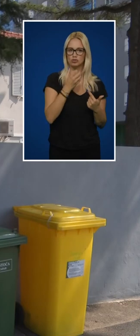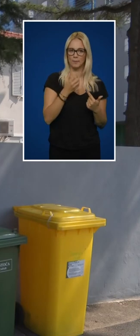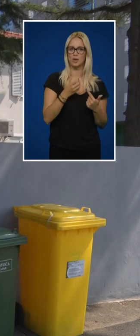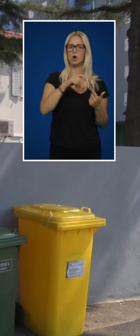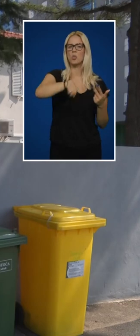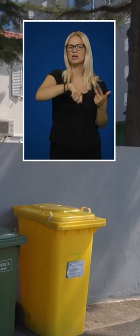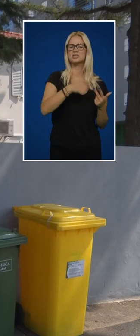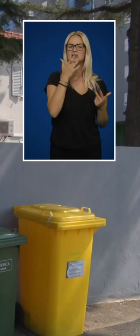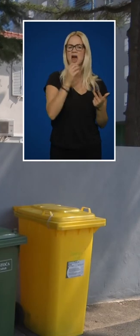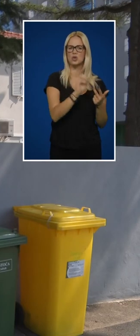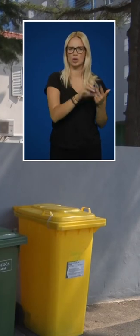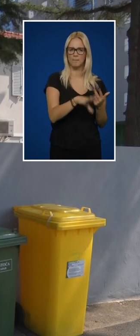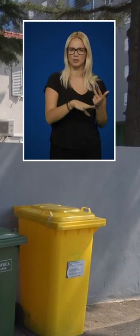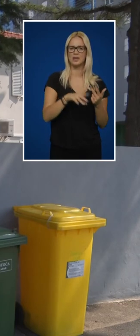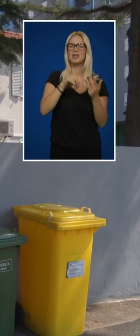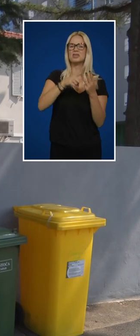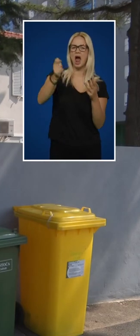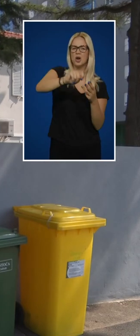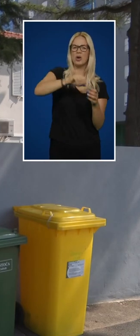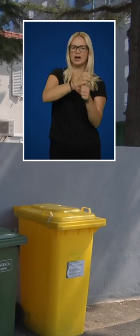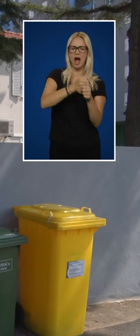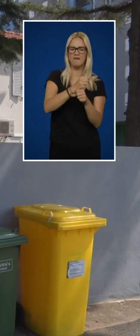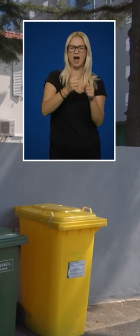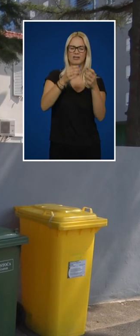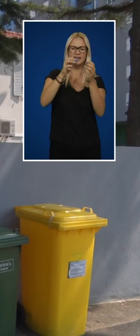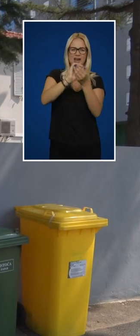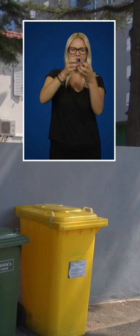jaja, vrećice od čajeva, a nešto što bi